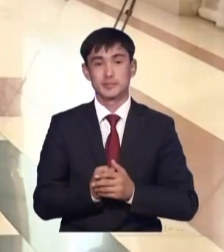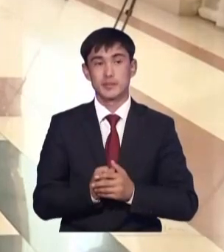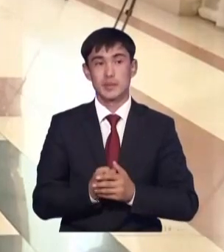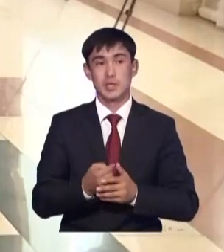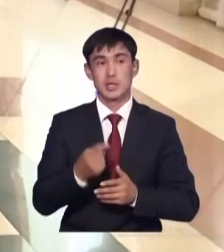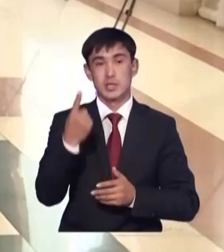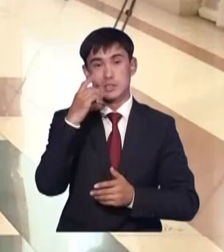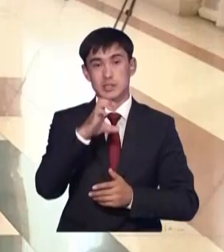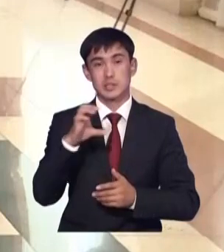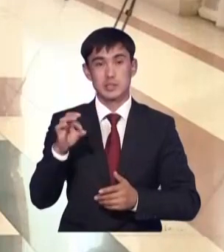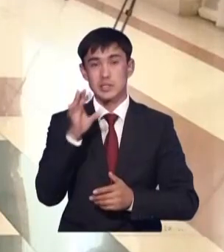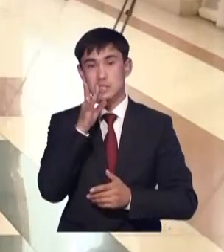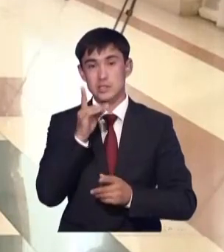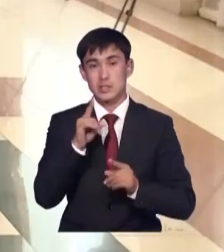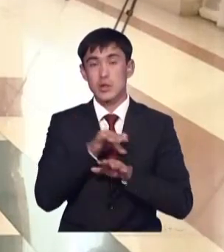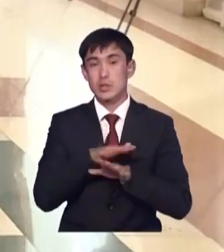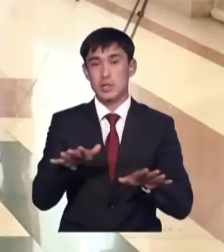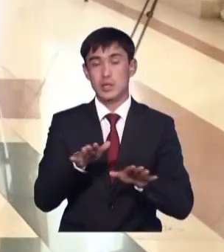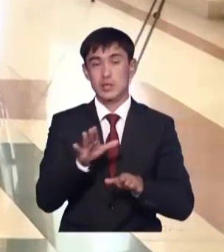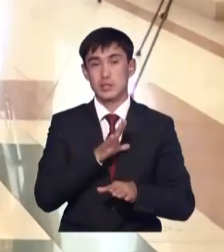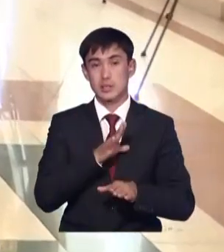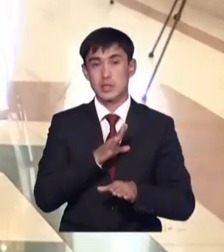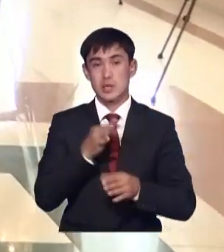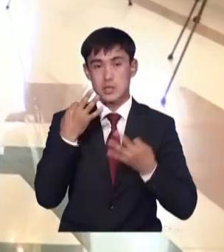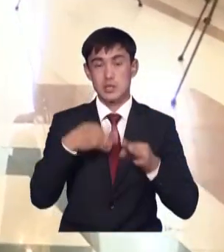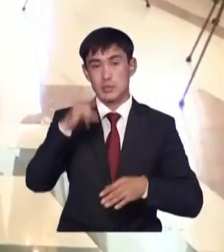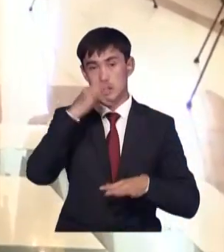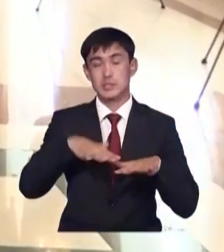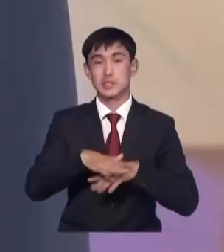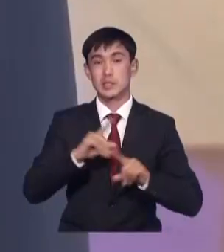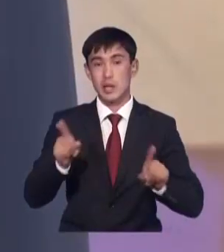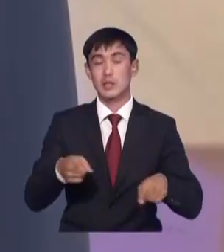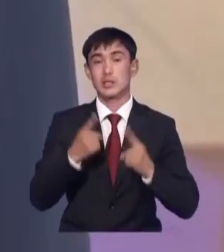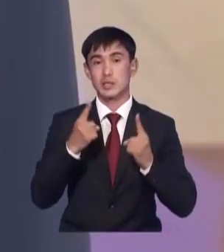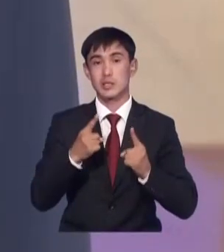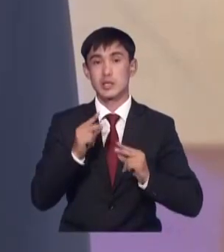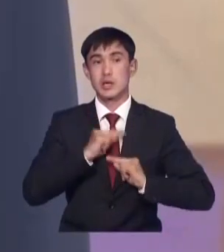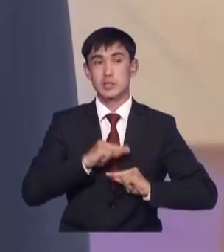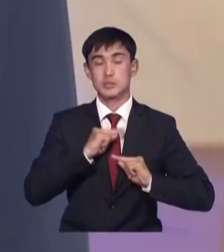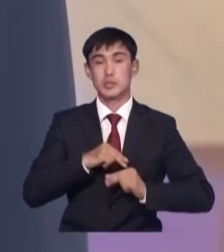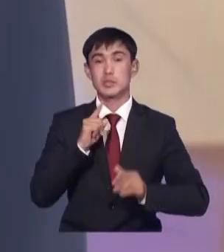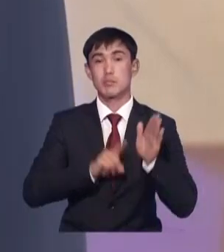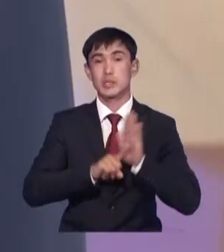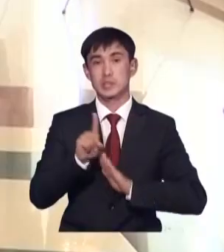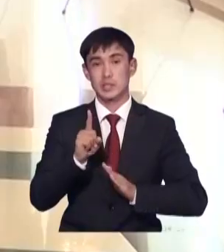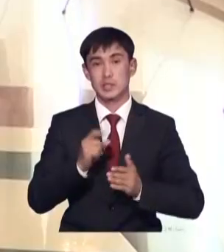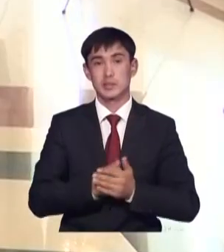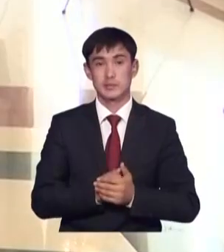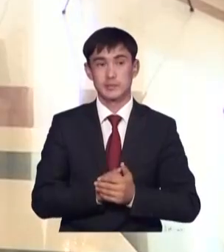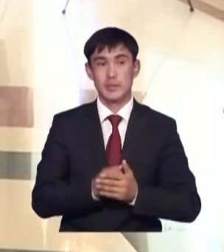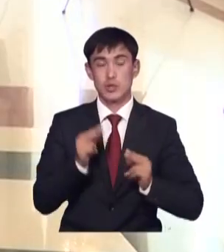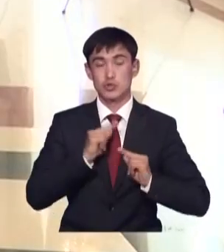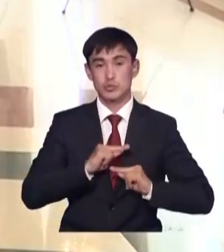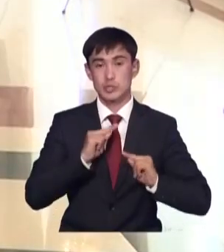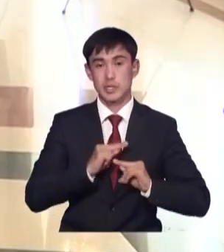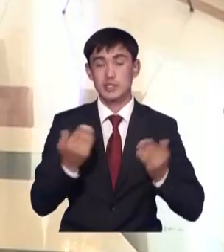Совет өкіметінен одақ тарап жаңағы егеменді Қазақстан алған кездегі біз сол кездегі қызметіміздің басталуы, сол кездегі жаңағы